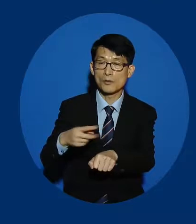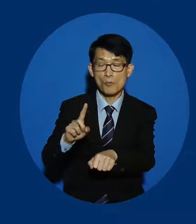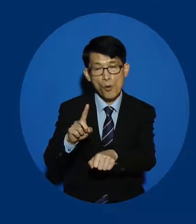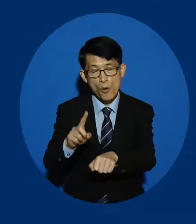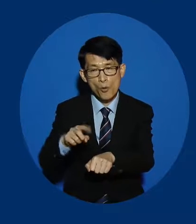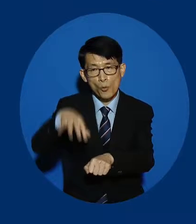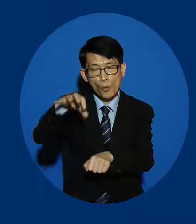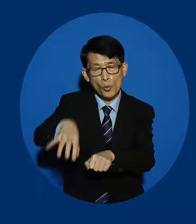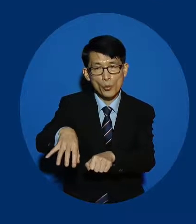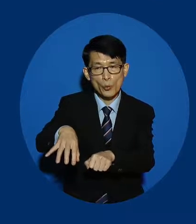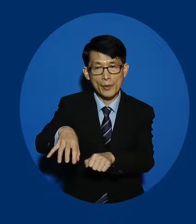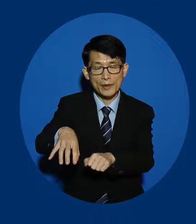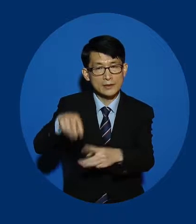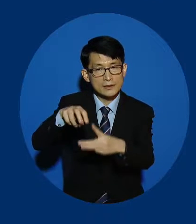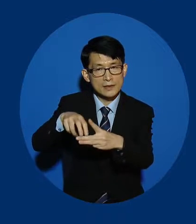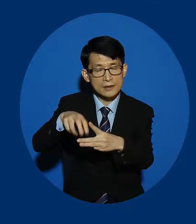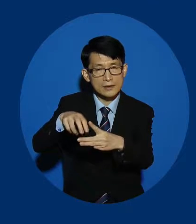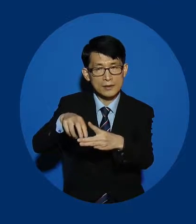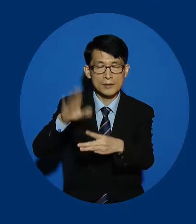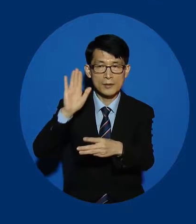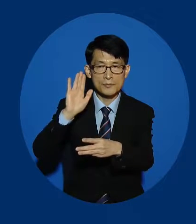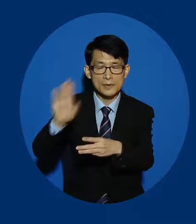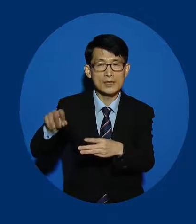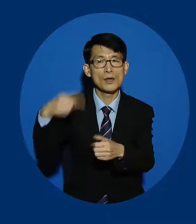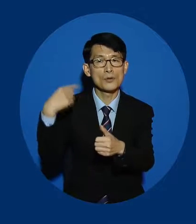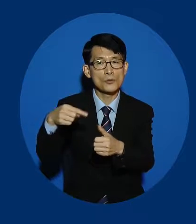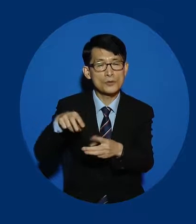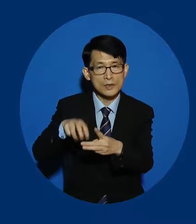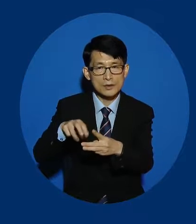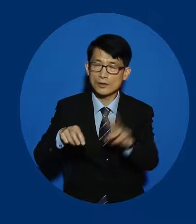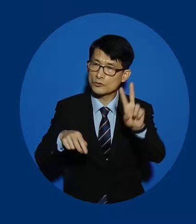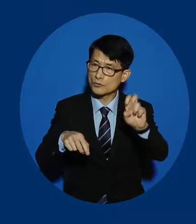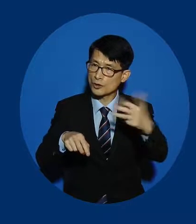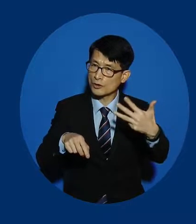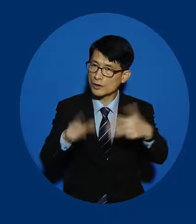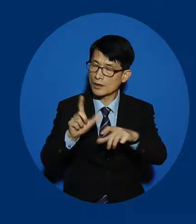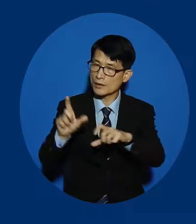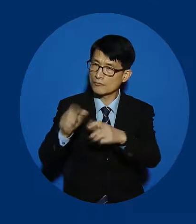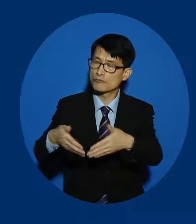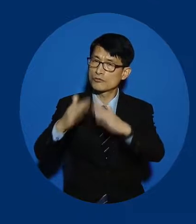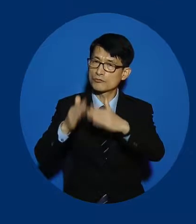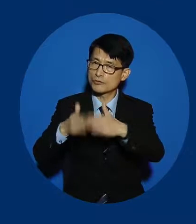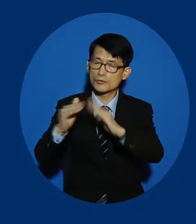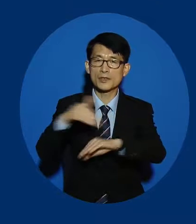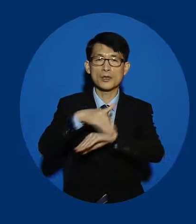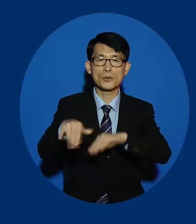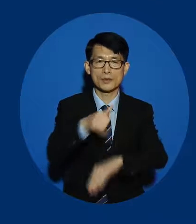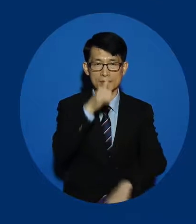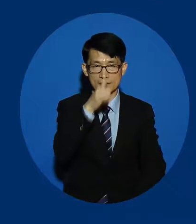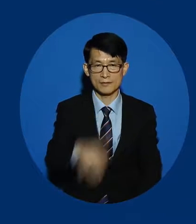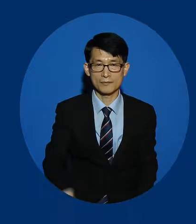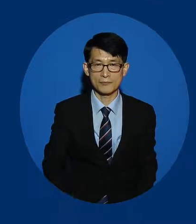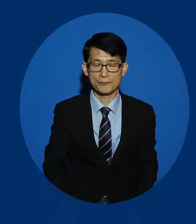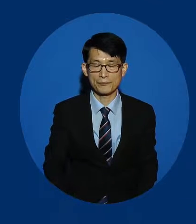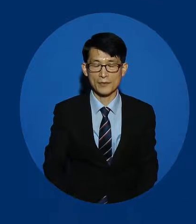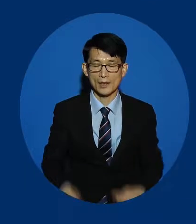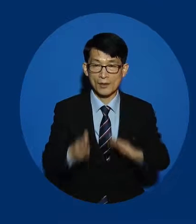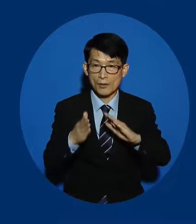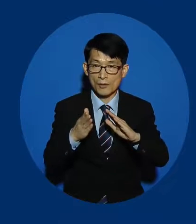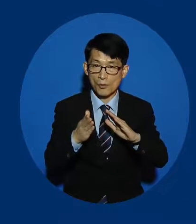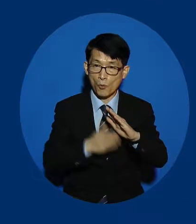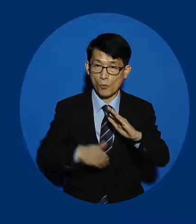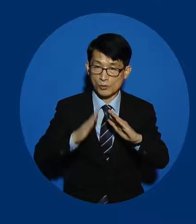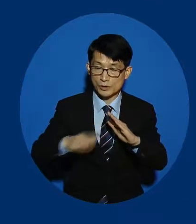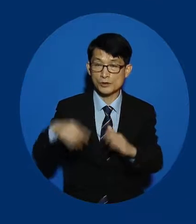미래교육센터도 지금 순차적으로 세워가고 있습니다. 28군데 세운다고 합니다. 문제는 공교육의 이